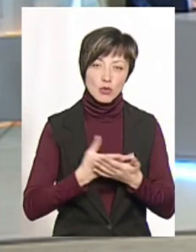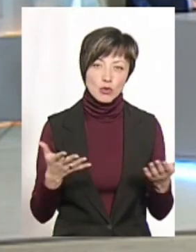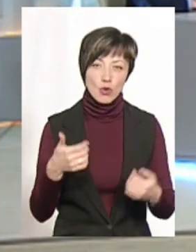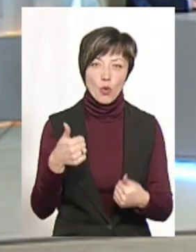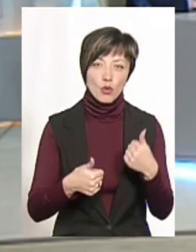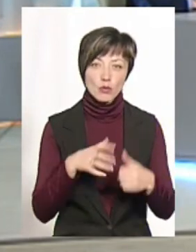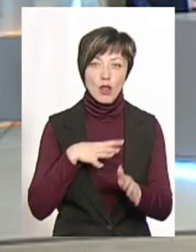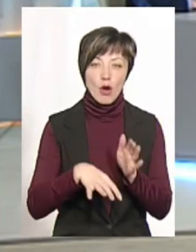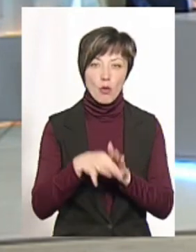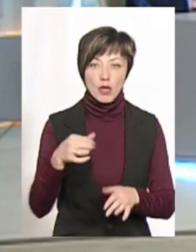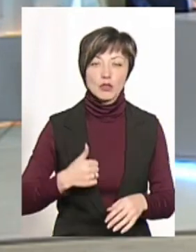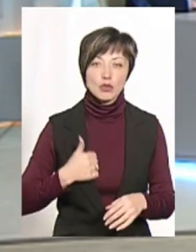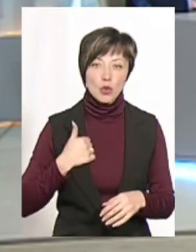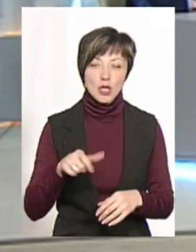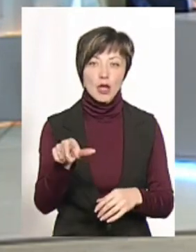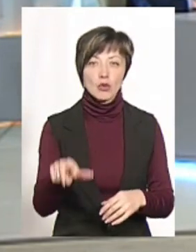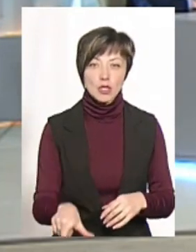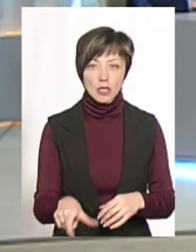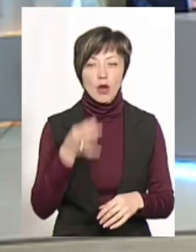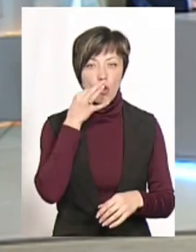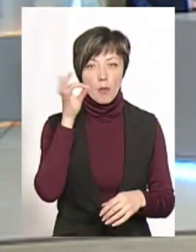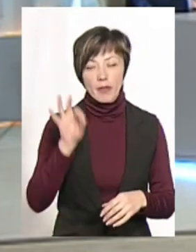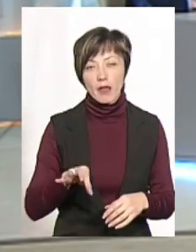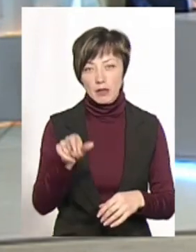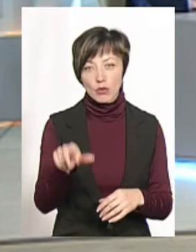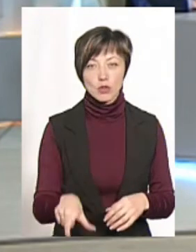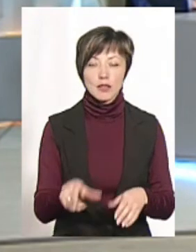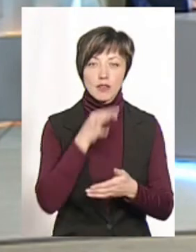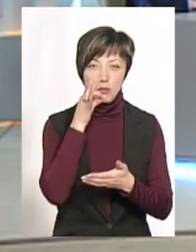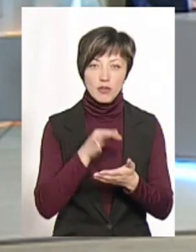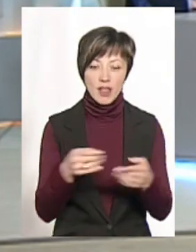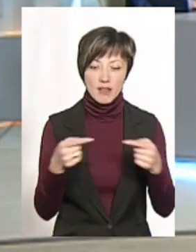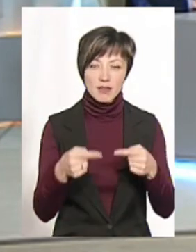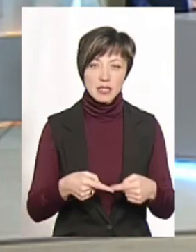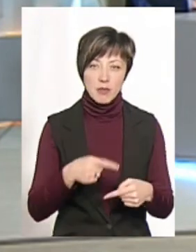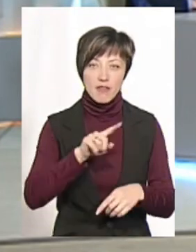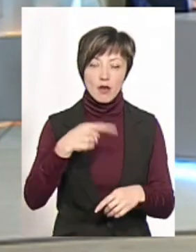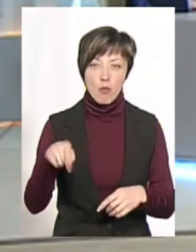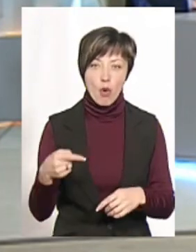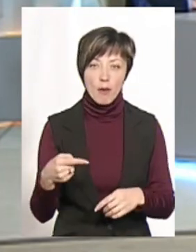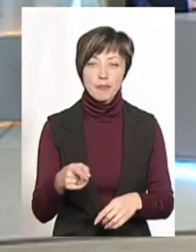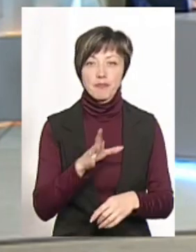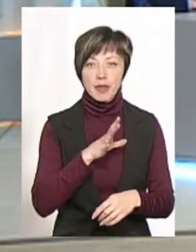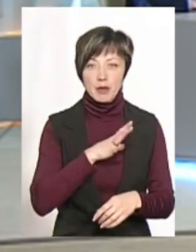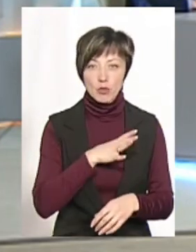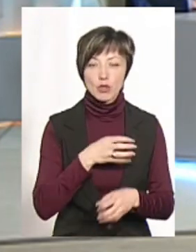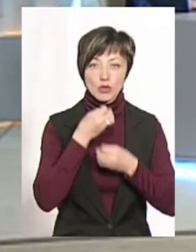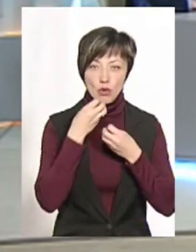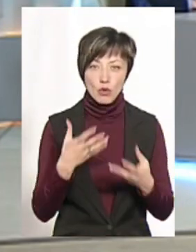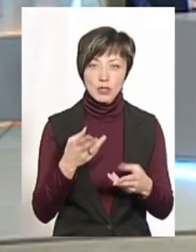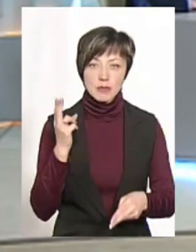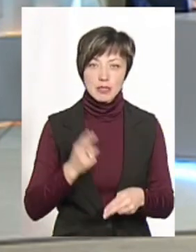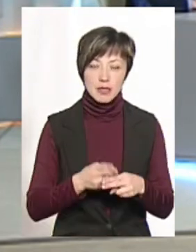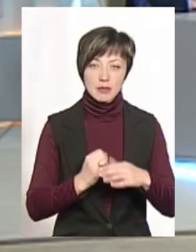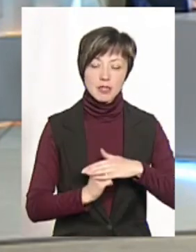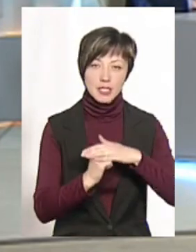прозорий конкурс, була обрана достойна людина, компетентна людина, яка би відповідала всім кваліфікаційним вимогам, була з хорошим таким